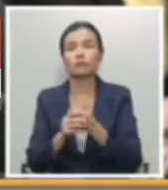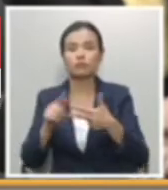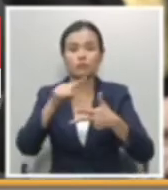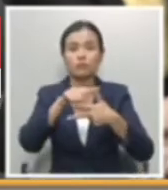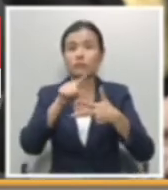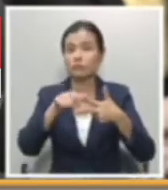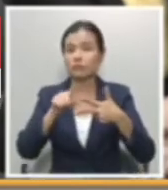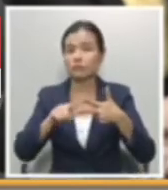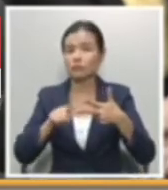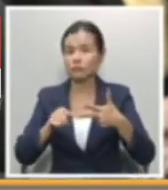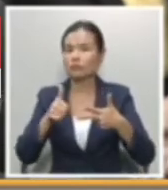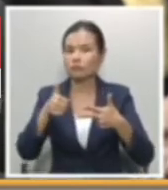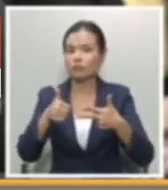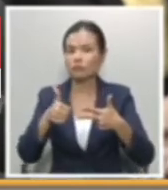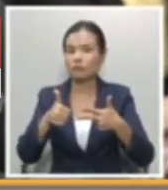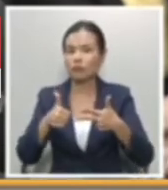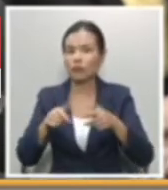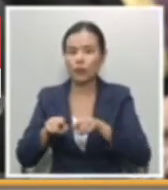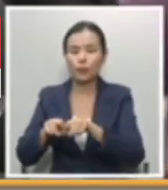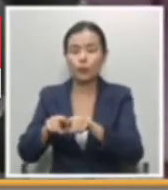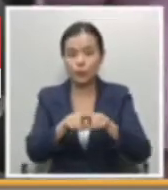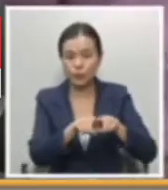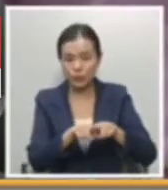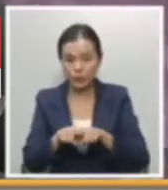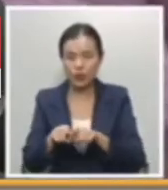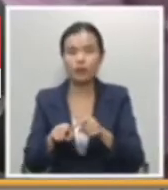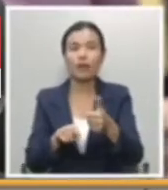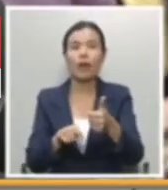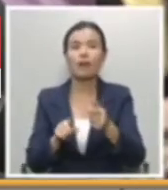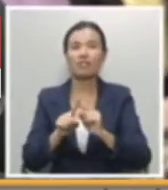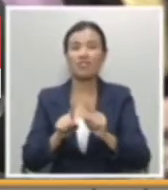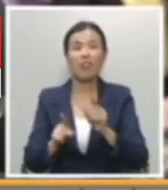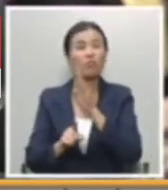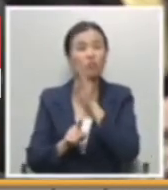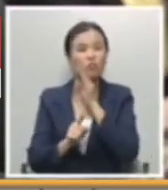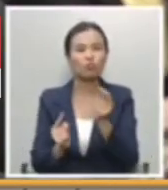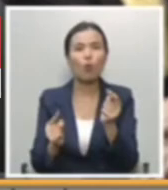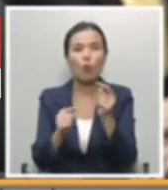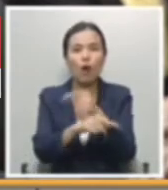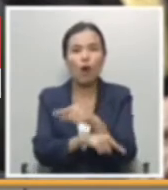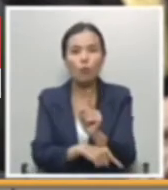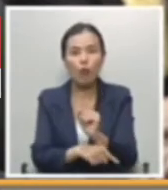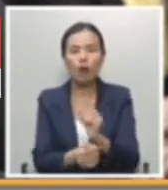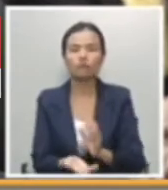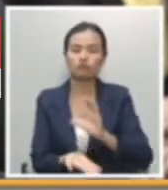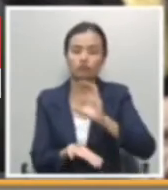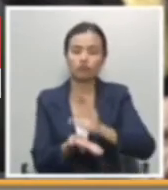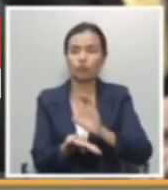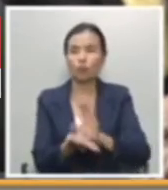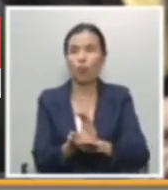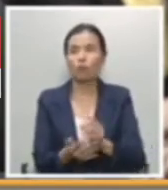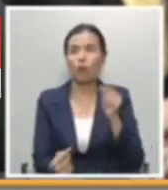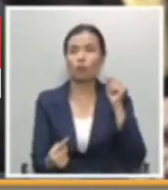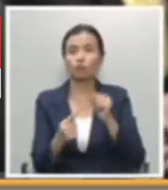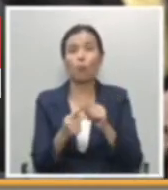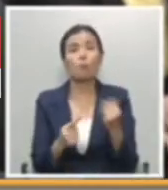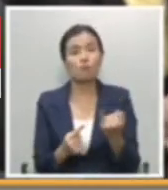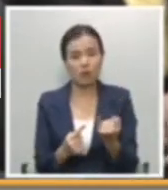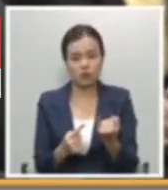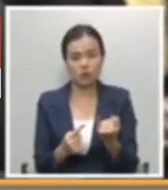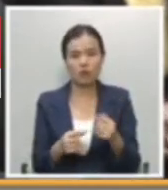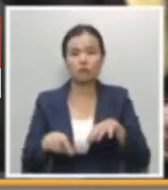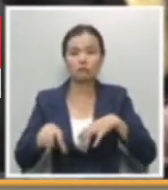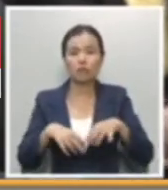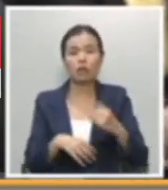ตัวไปด้วยกันด้วยดีแต่อย่างไรก็ตามถ้าในทางกลับกันหากงบประมาณไม่มีความเหมาะสม